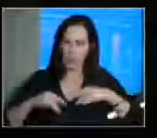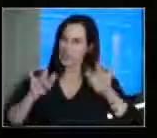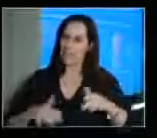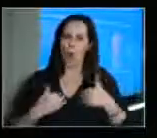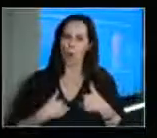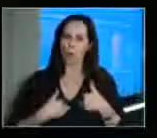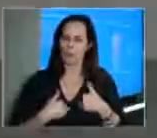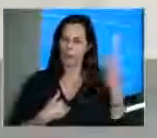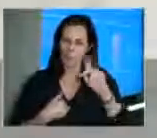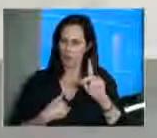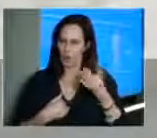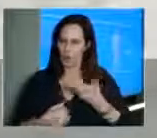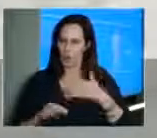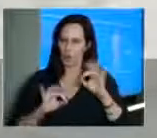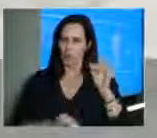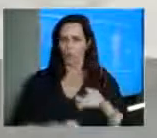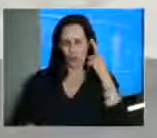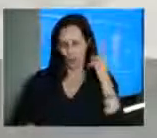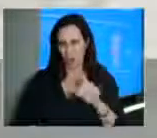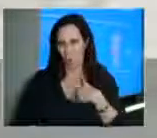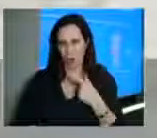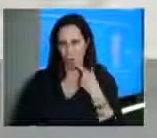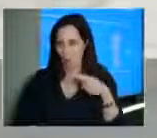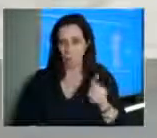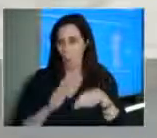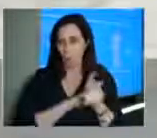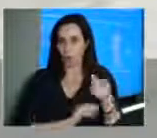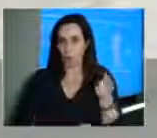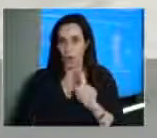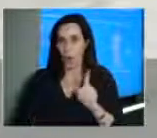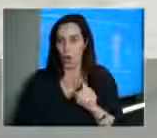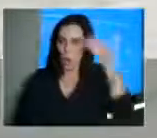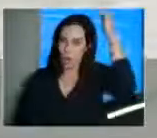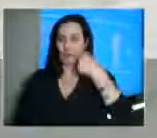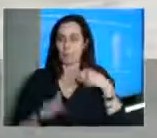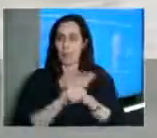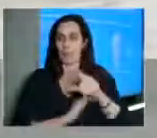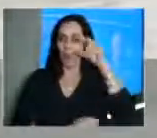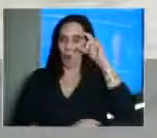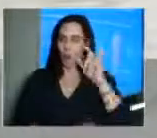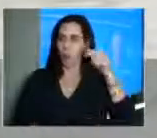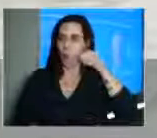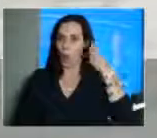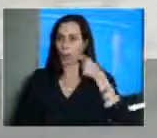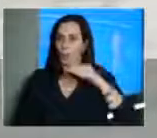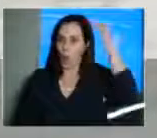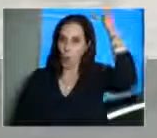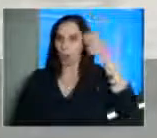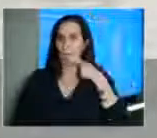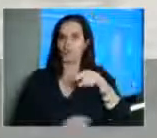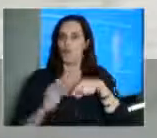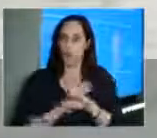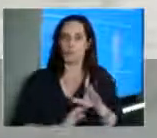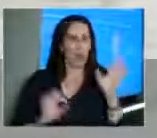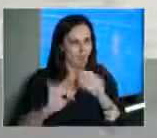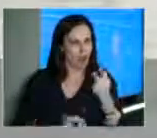אותי. לא, כמובן שלא הגיע שום פתק, כי הוא יודע שלא אני אמרתי לו בוגד, לא בני אמר לו בוגד, לא גבי אמר לו בוגד ולא בוגי אמר לו בוגד.